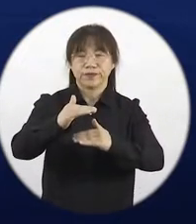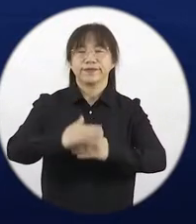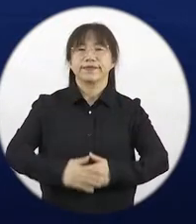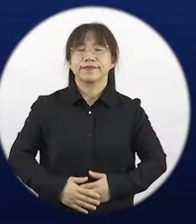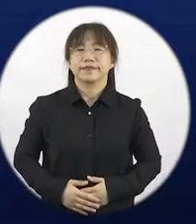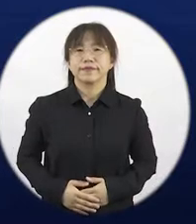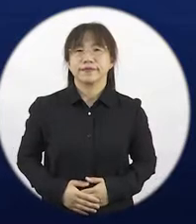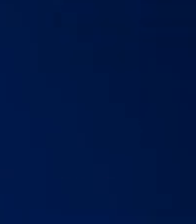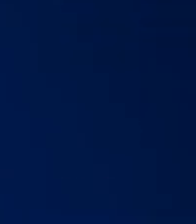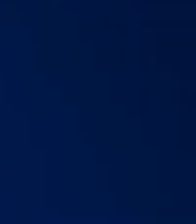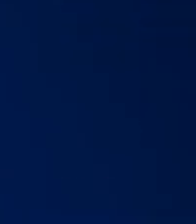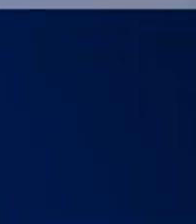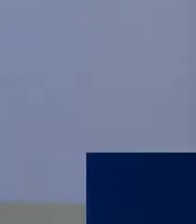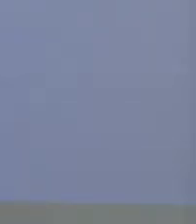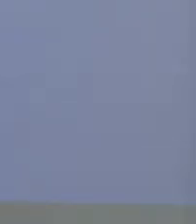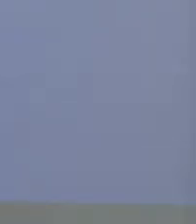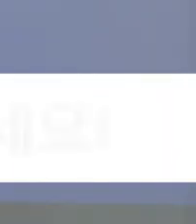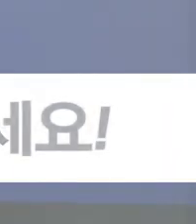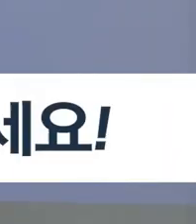소식입니다.